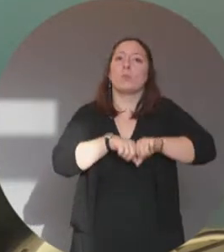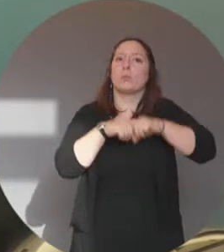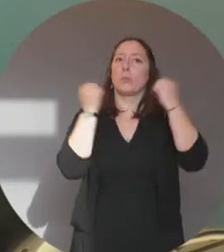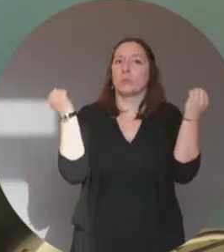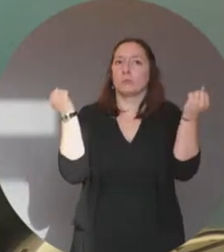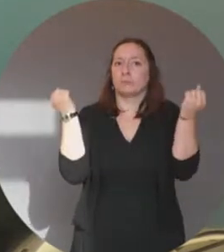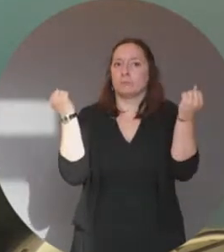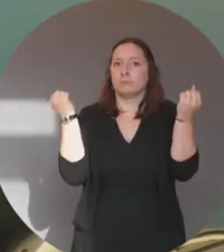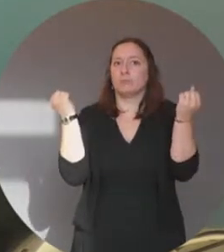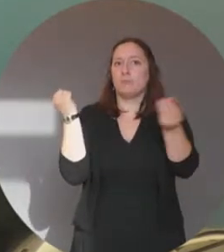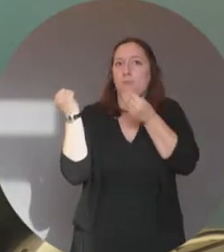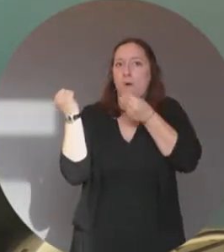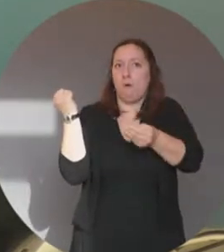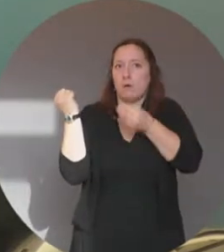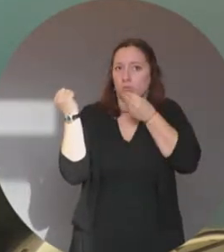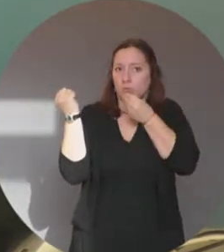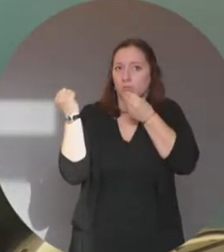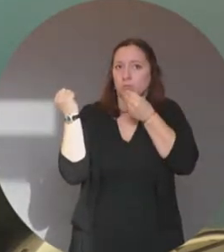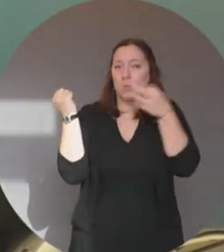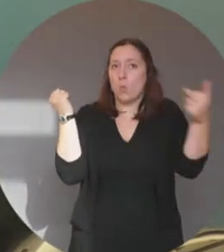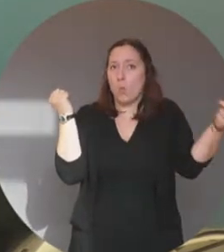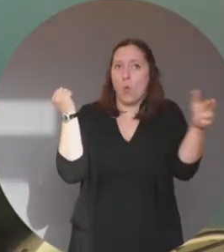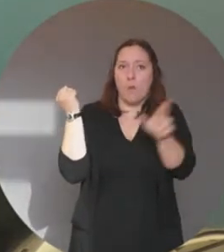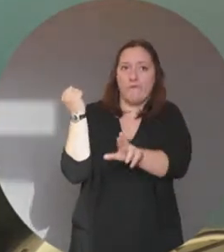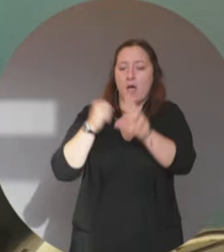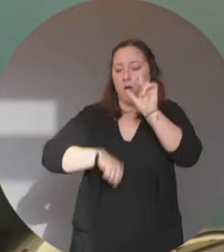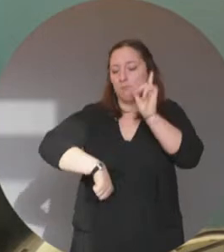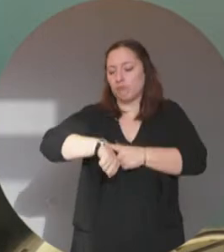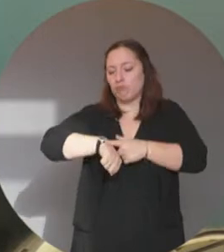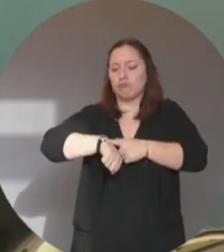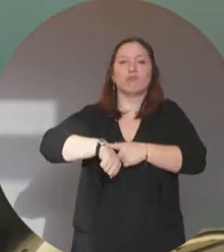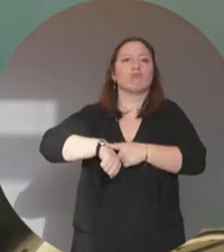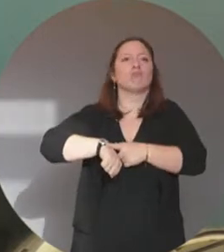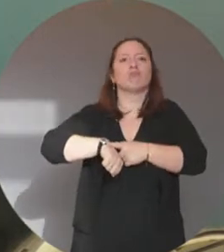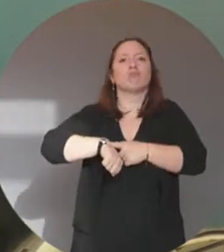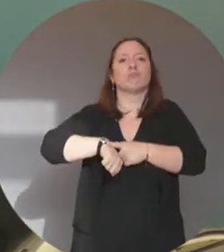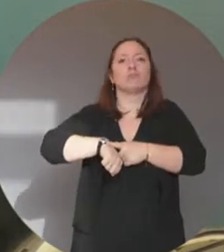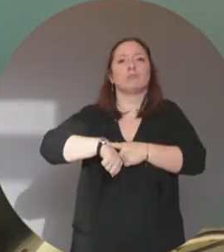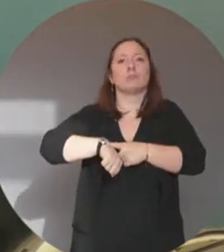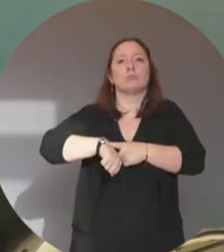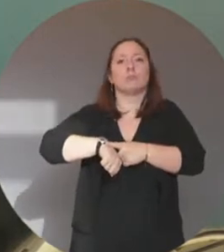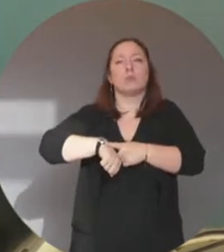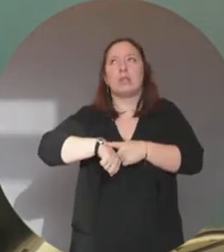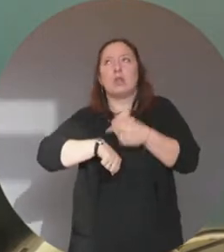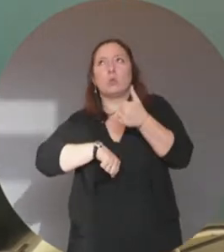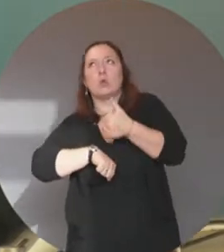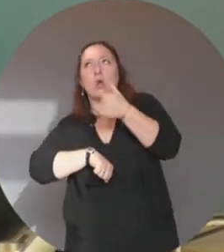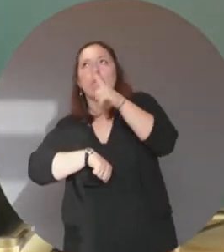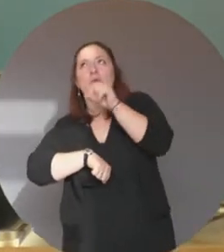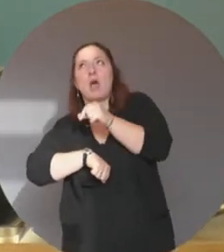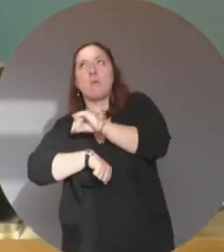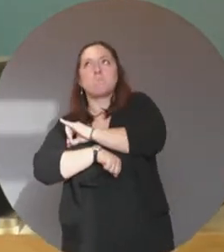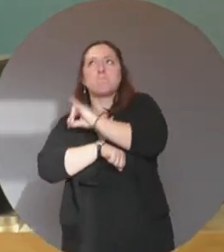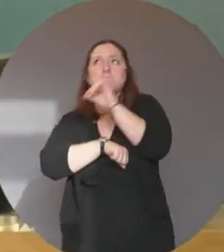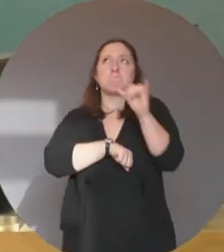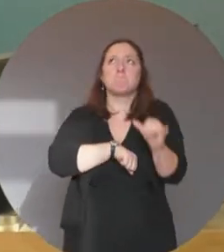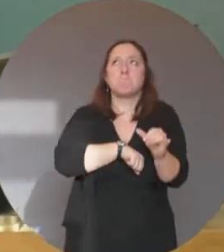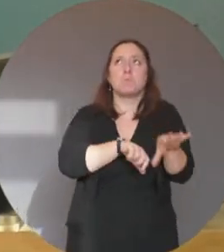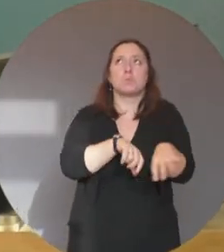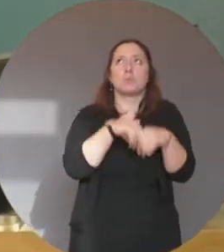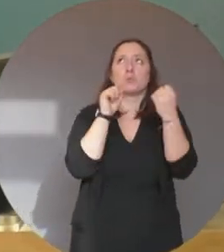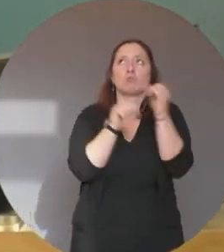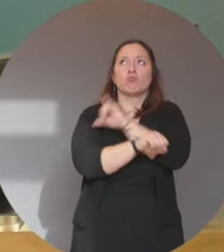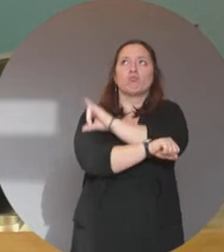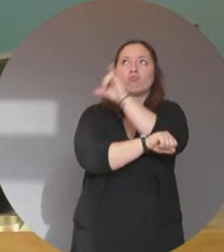pour nous restaurer et que nous puissions reprendre nos travaux il est 13h20 je pense qu'au plus tard à